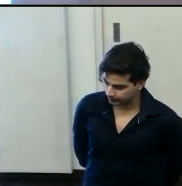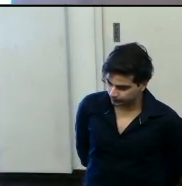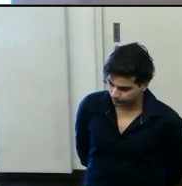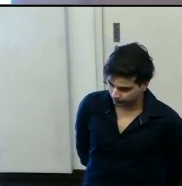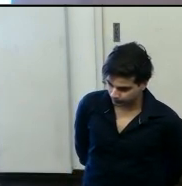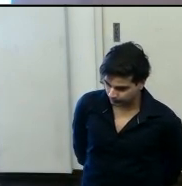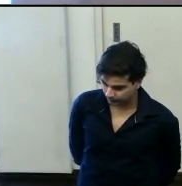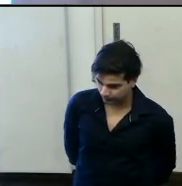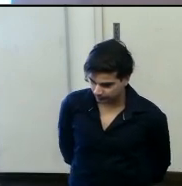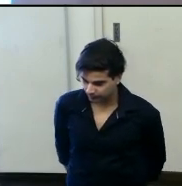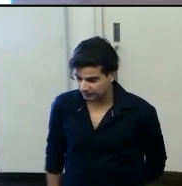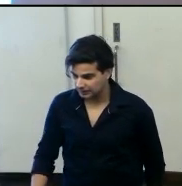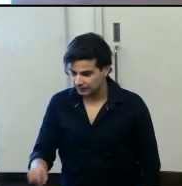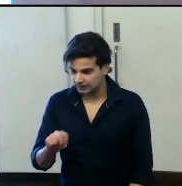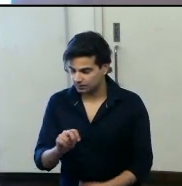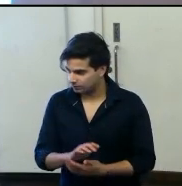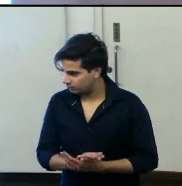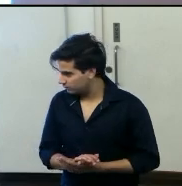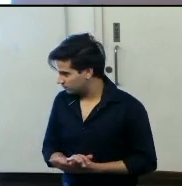ನೀಲಾಂಜನೆಯ ನೃತ್ಯ.